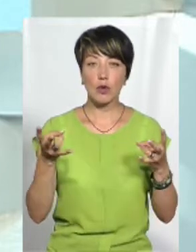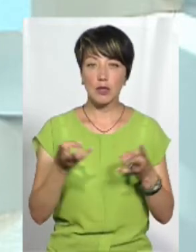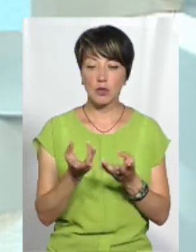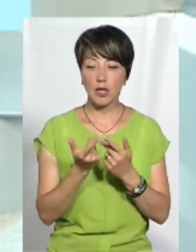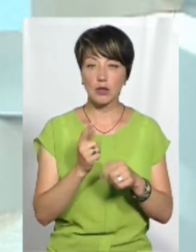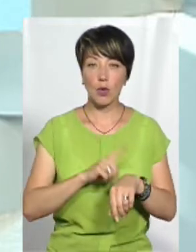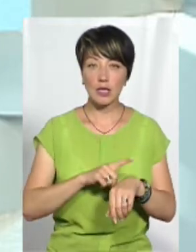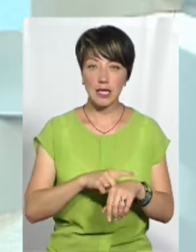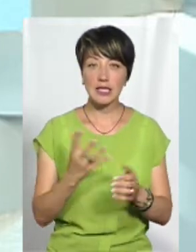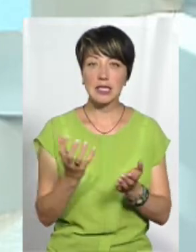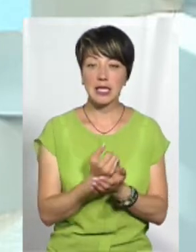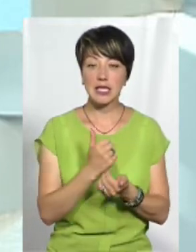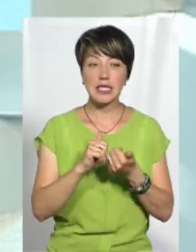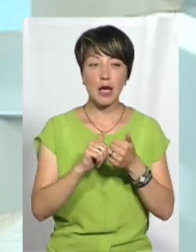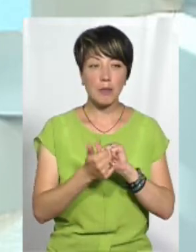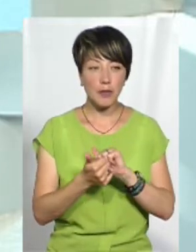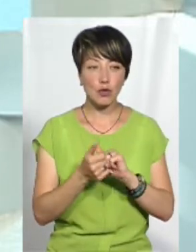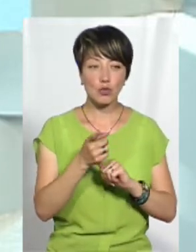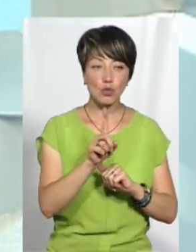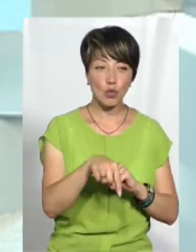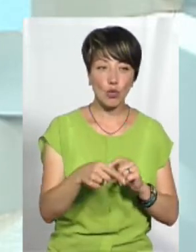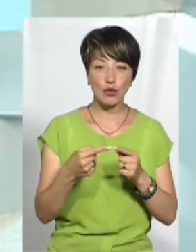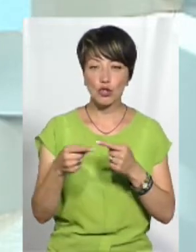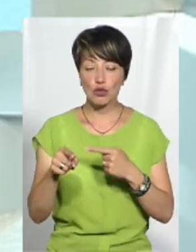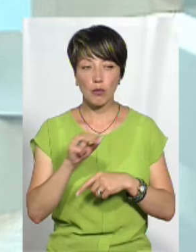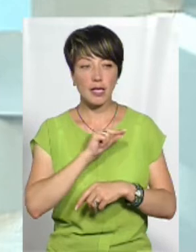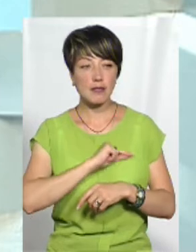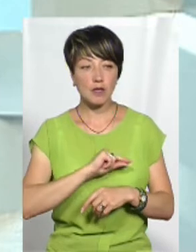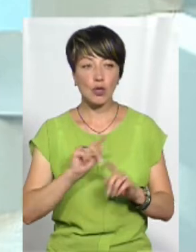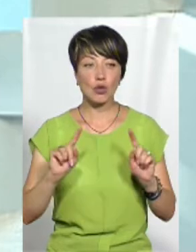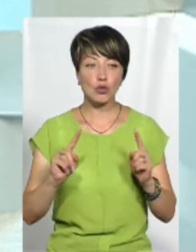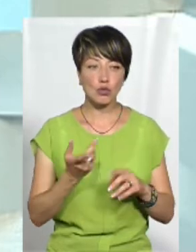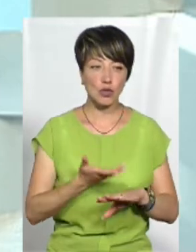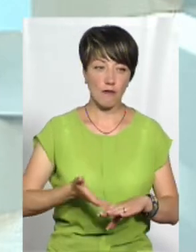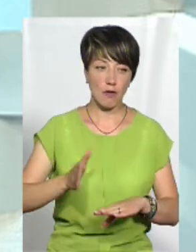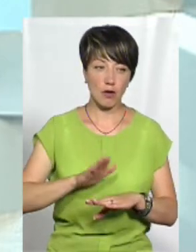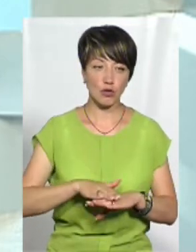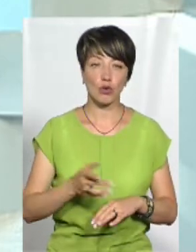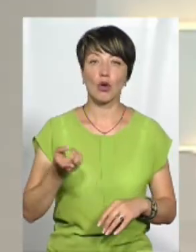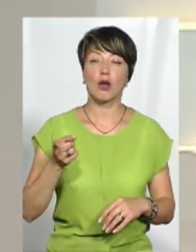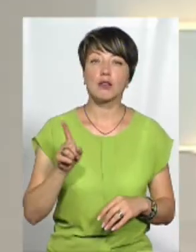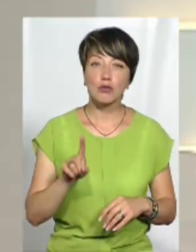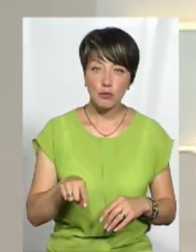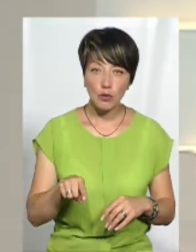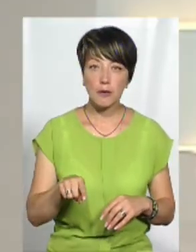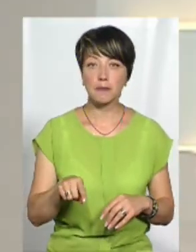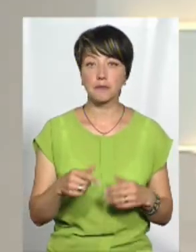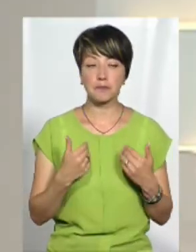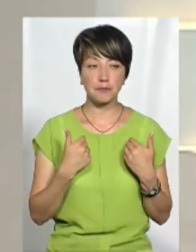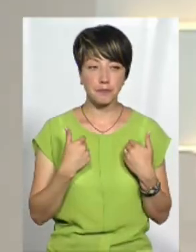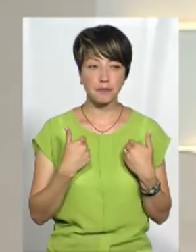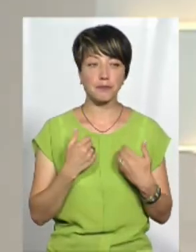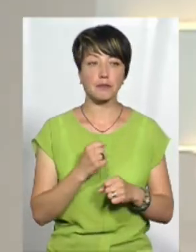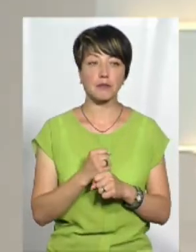потрібну кількість годин, і знайти заміну тому чи іншому працівникові вкрай важко. А тому ми йдемо на